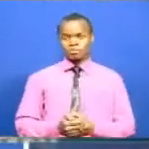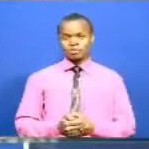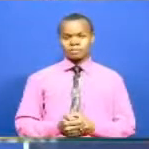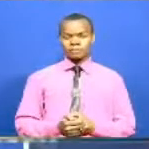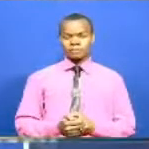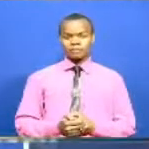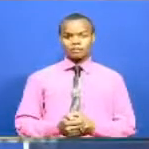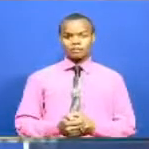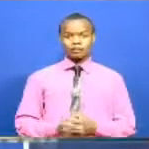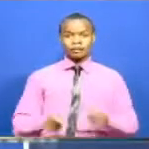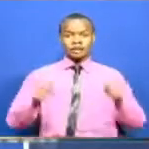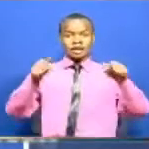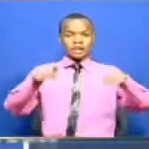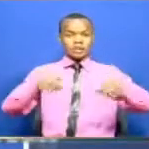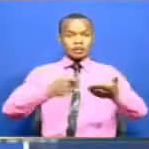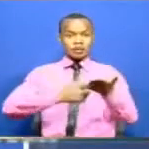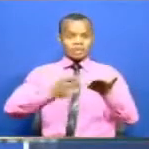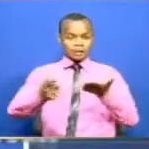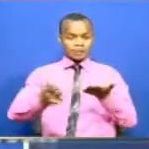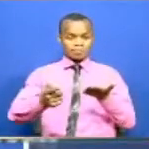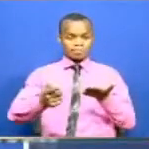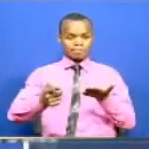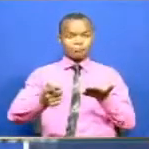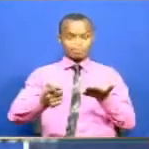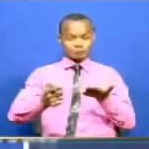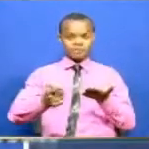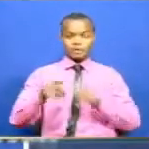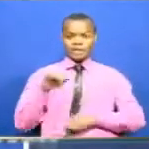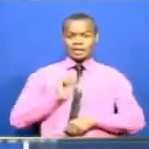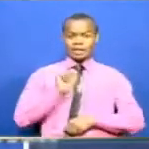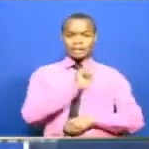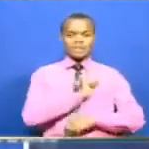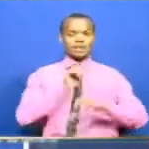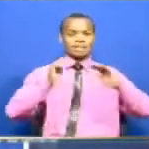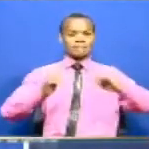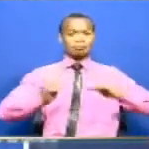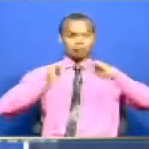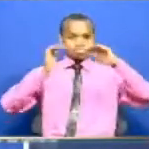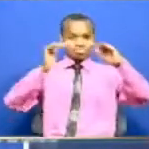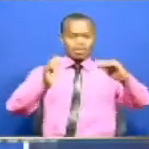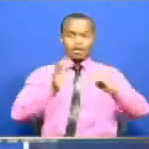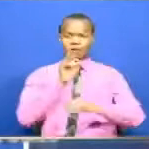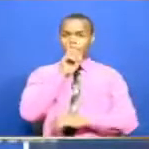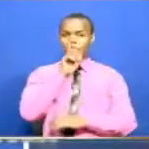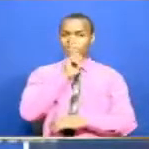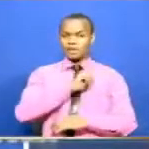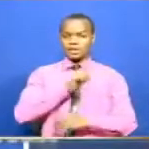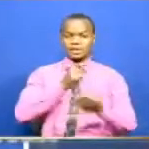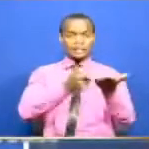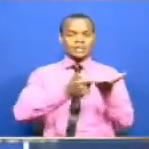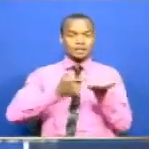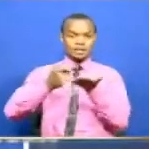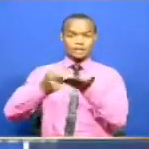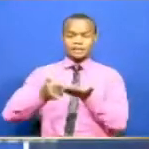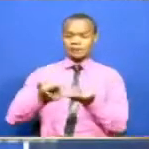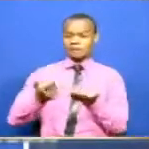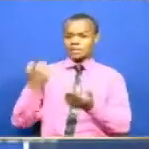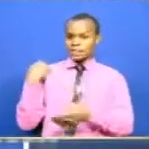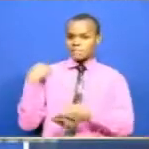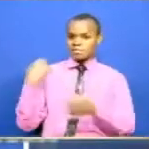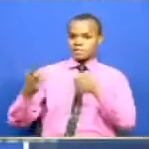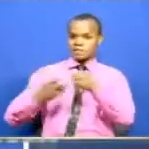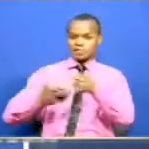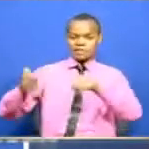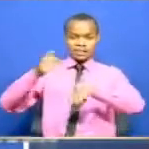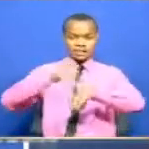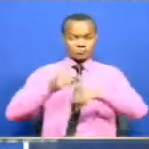Jumanne wiki hii bunge la seneti liliahirisha mjadala kuhusu mfumo mpya wa ugavi wa mapato kwa mara saba. Seneta wa Elgeyo